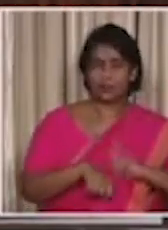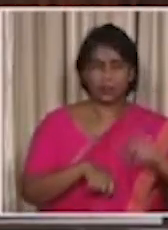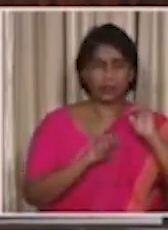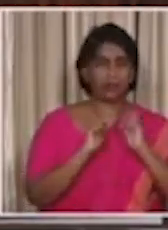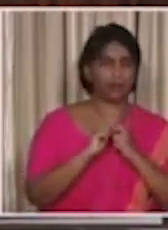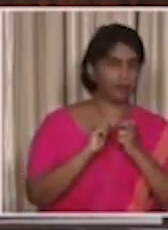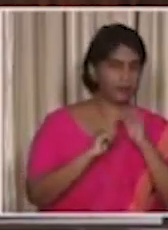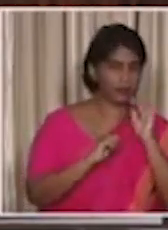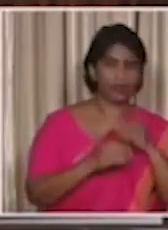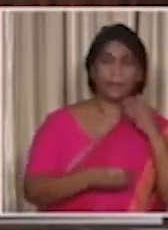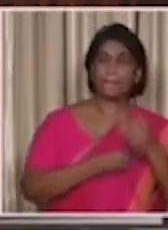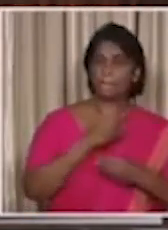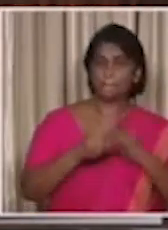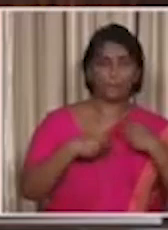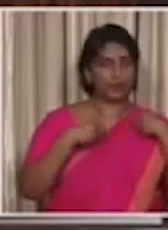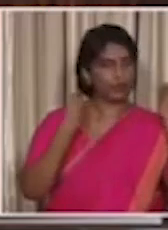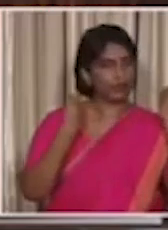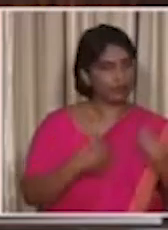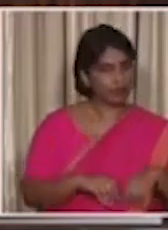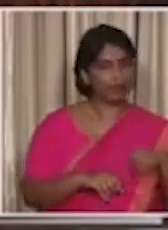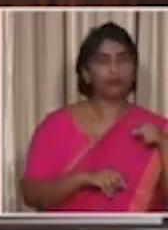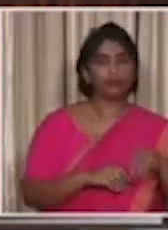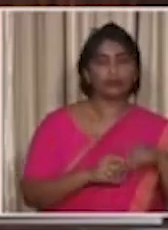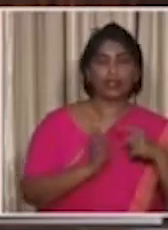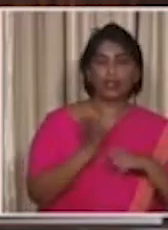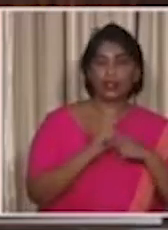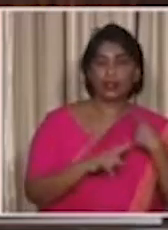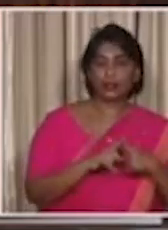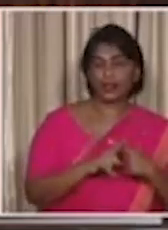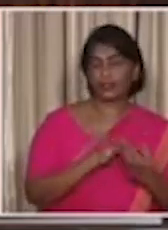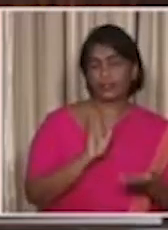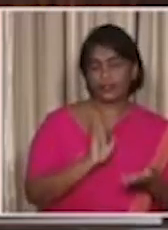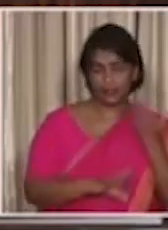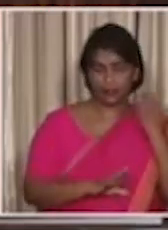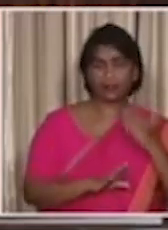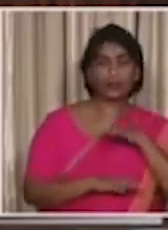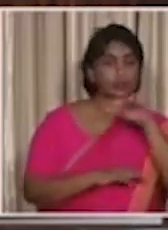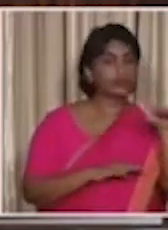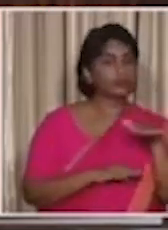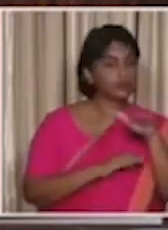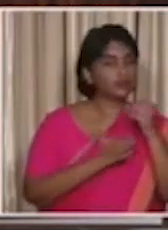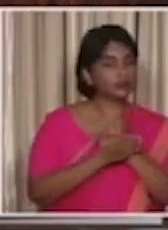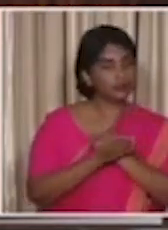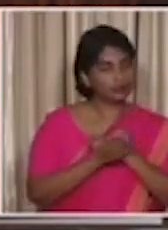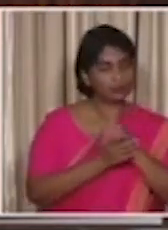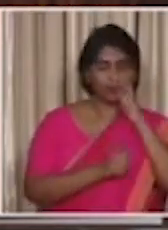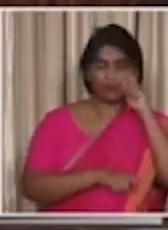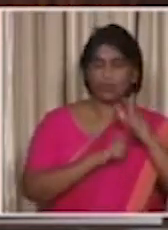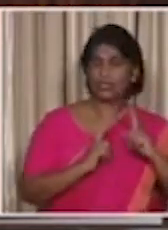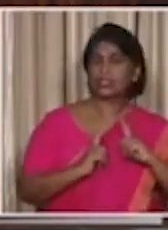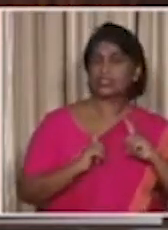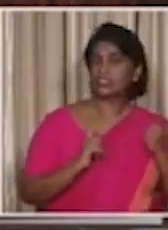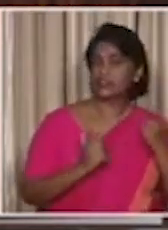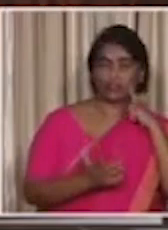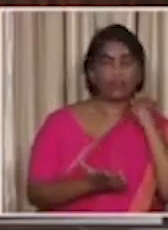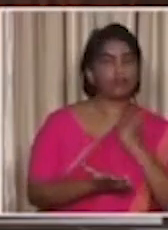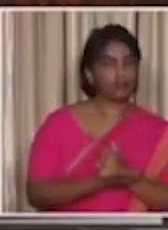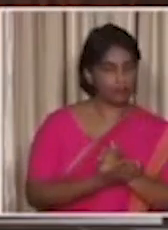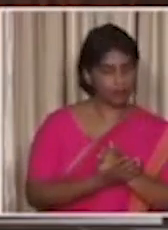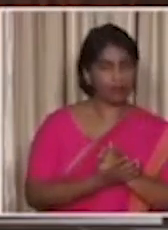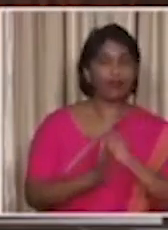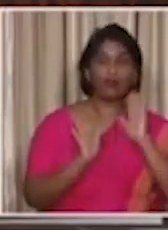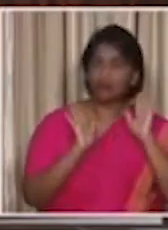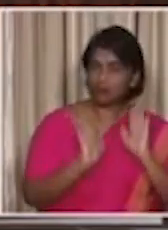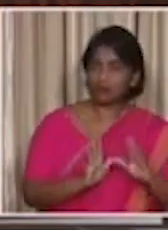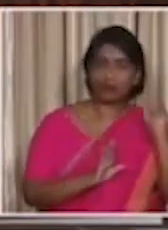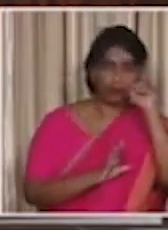වෙනවා ව්‍යාපාර කඩා වැටෙනවා බදු බර වැඩි වෙනවා සමාජයේ සියලු කොටස් වලට ජීවත් වෙන්න අමාරුයි නමුත්